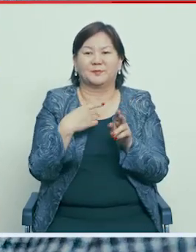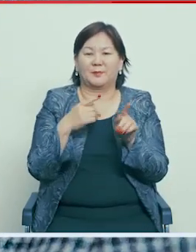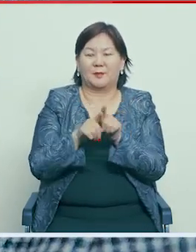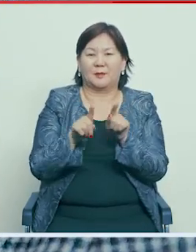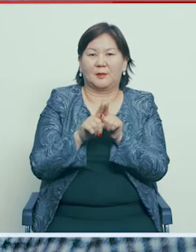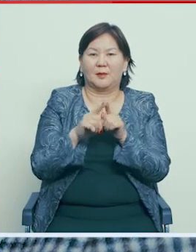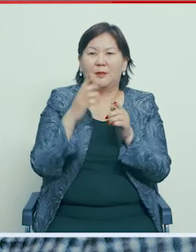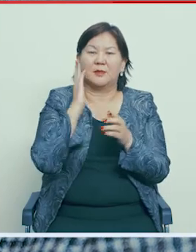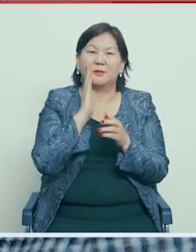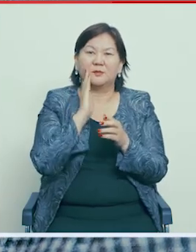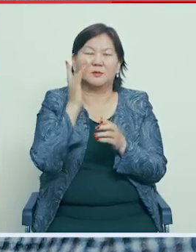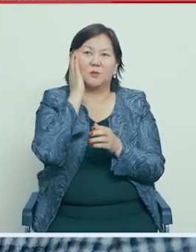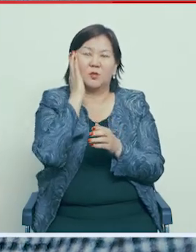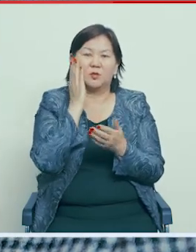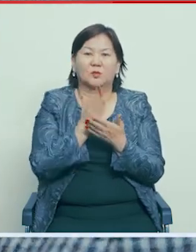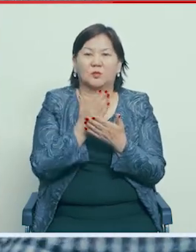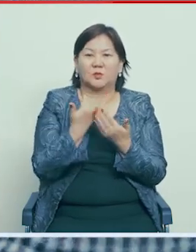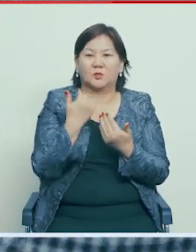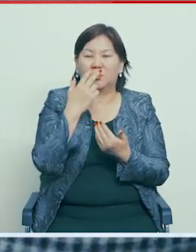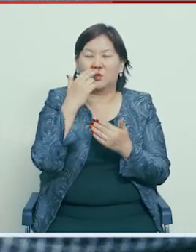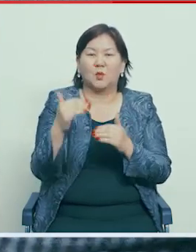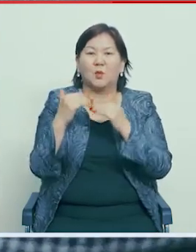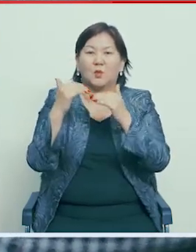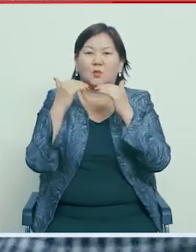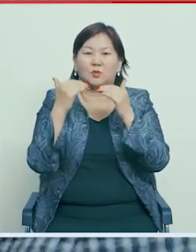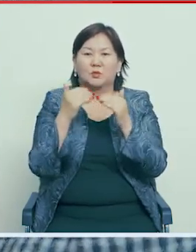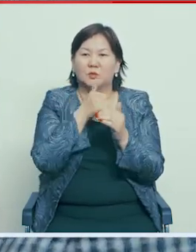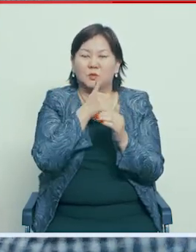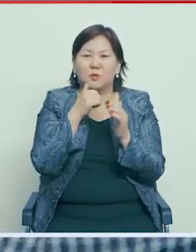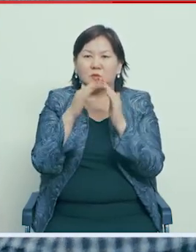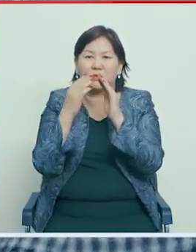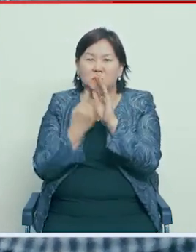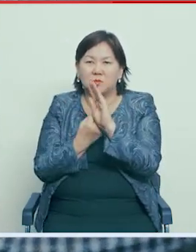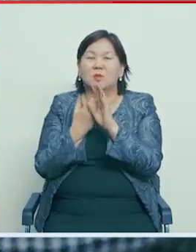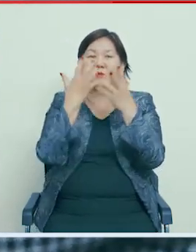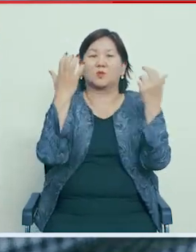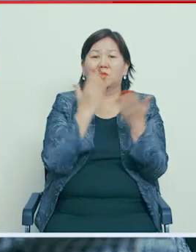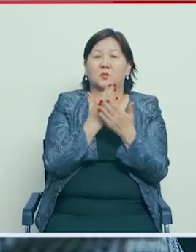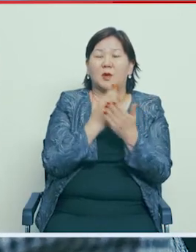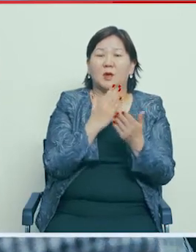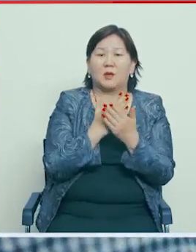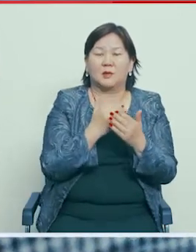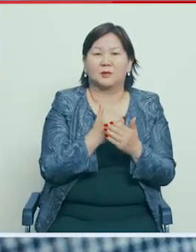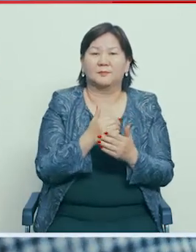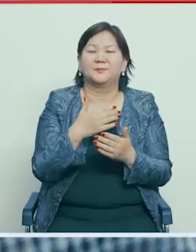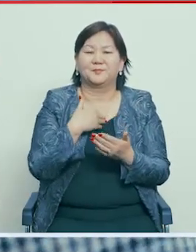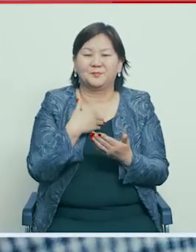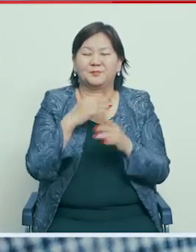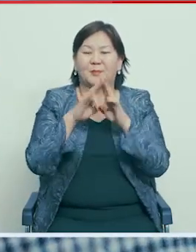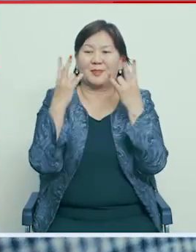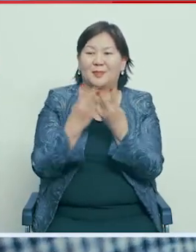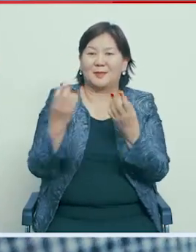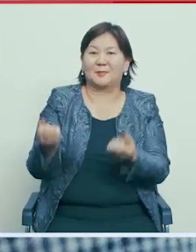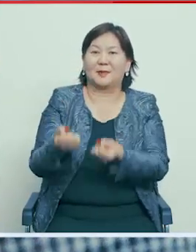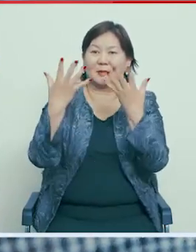ижил асуудалтай ээж нараас тэгж бодоод ч бас хүүхдээ хөгжүүлэхгүй бусдын нүдний даалд байлгадаг тийм эцэгчүүд бол зөндөө байдаг. Тэгээд яг нийгэм гарч